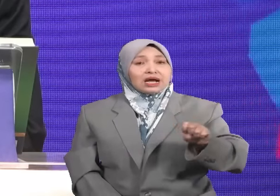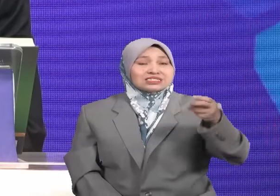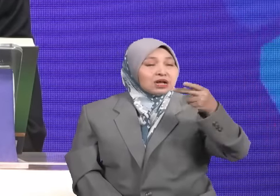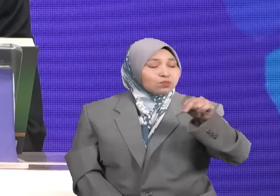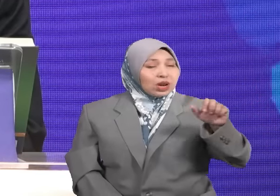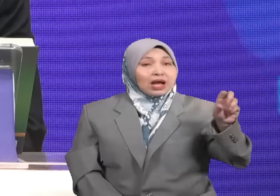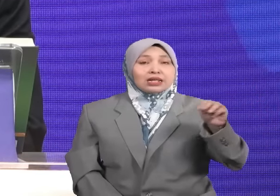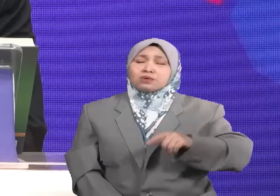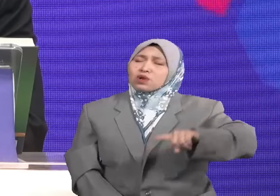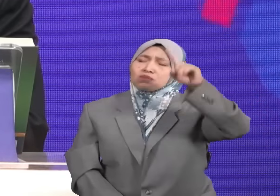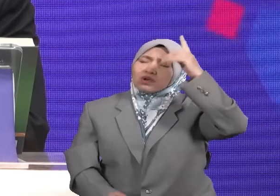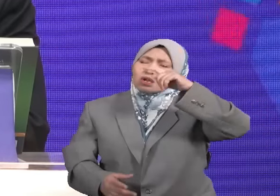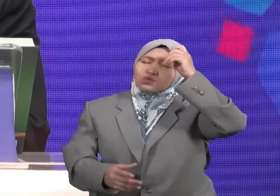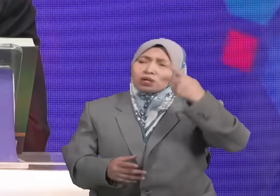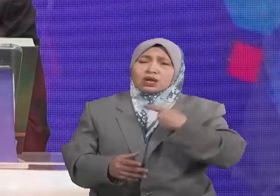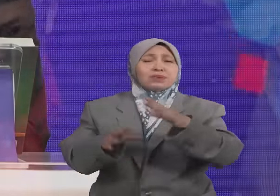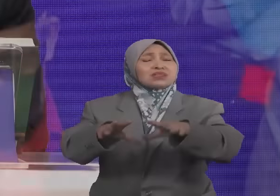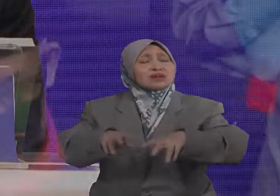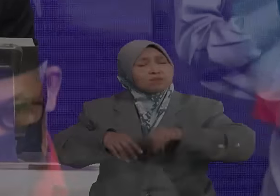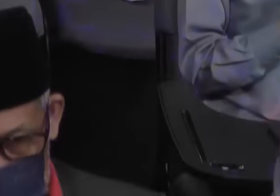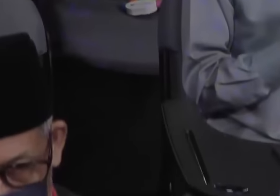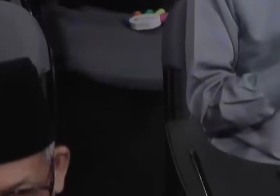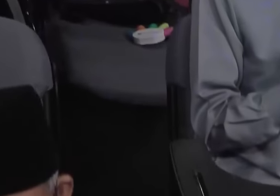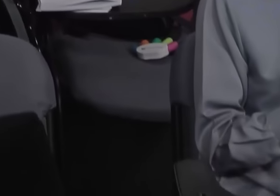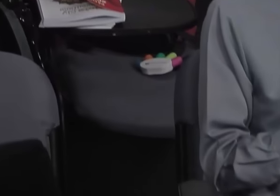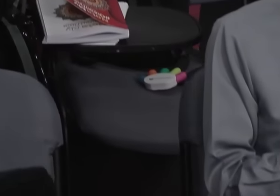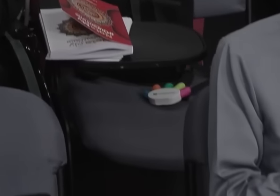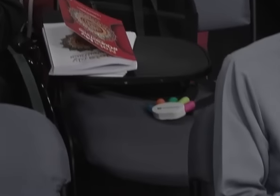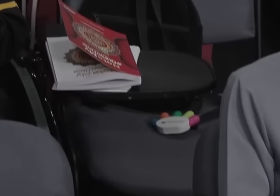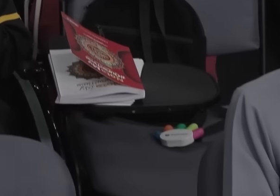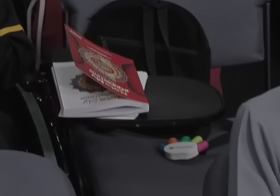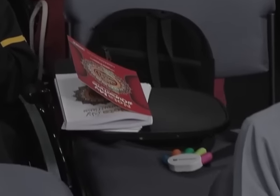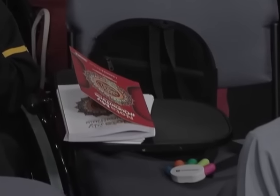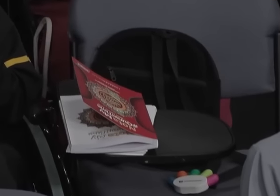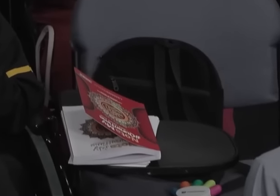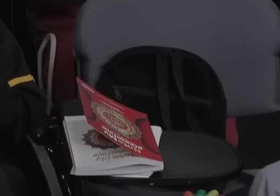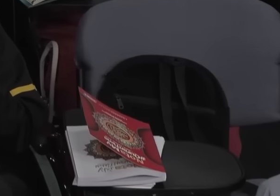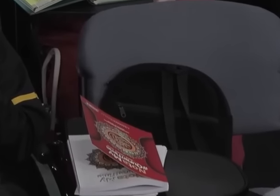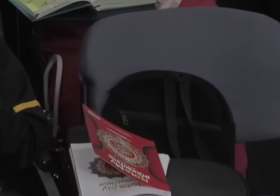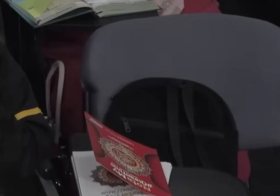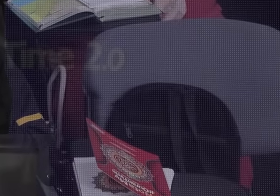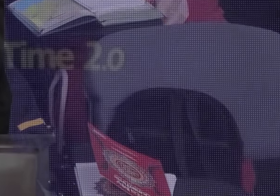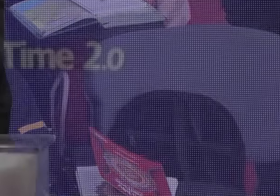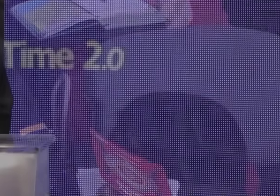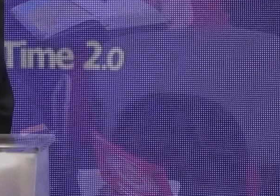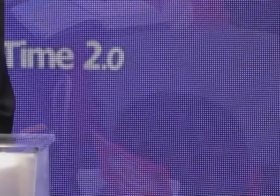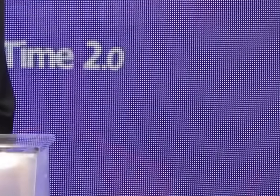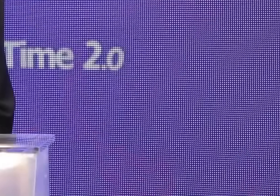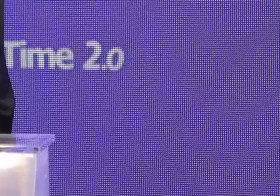alim. Ya Allah Tuhan kami, kau timulah segala amalan kami, ya Allah. Puasa kami, ya Allah. Qiyam kami, ya Allah. Salat tarawih kami, ya